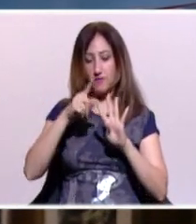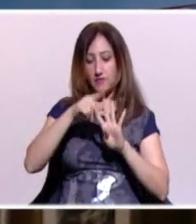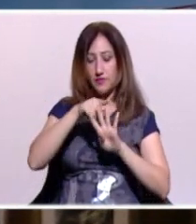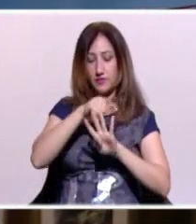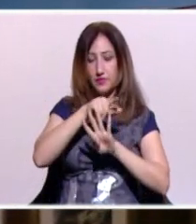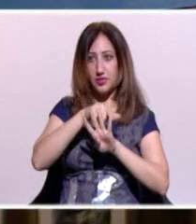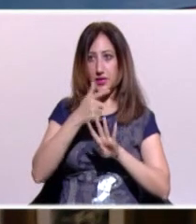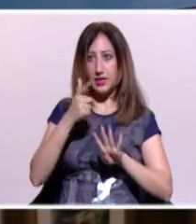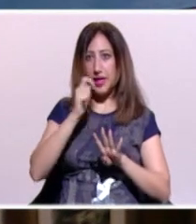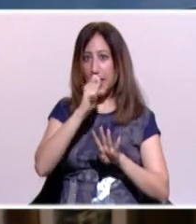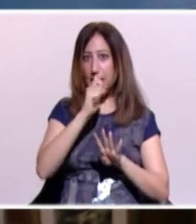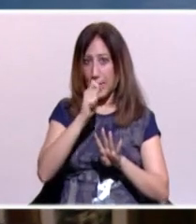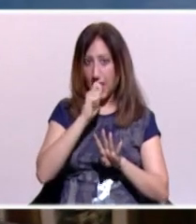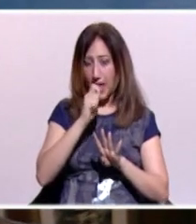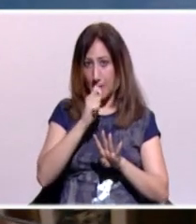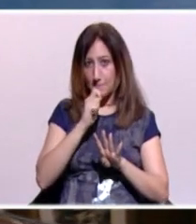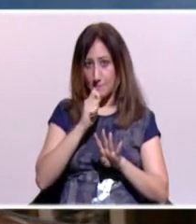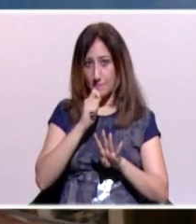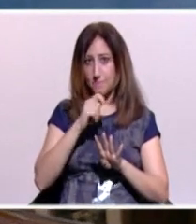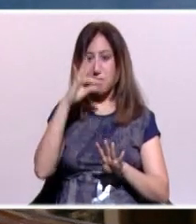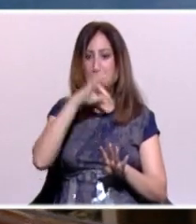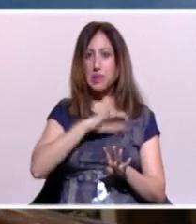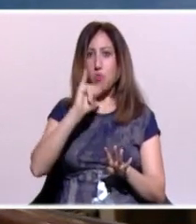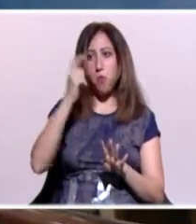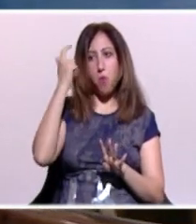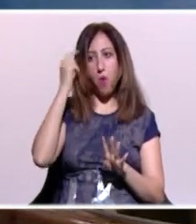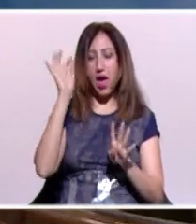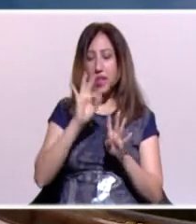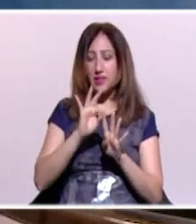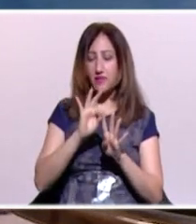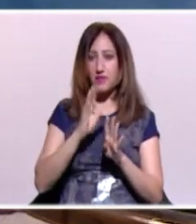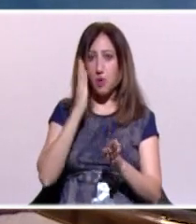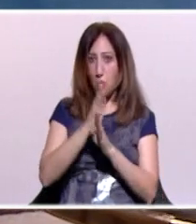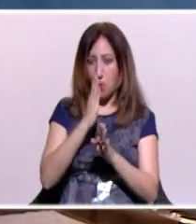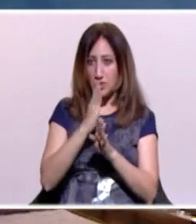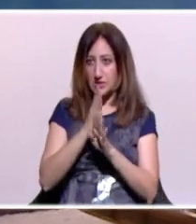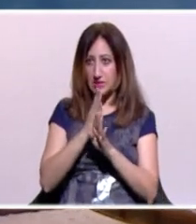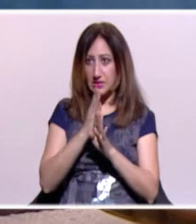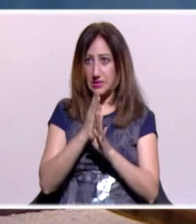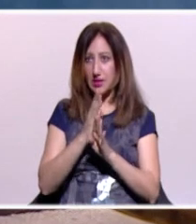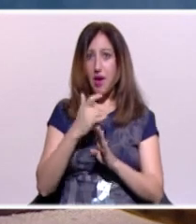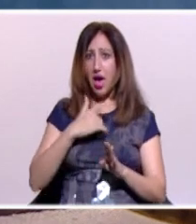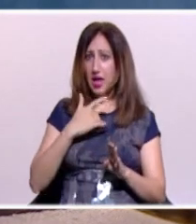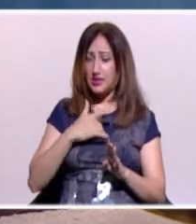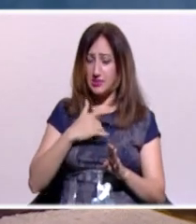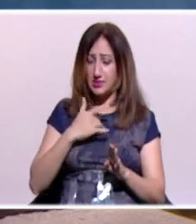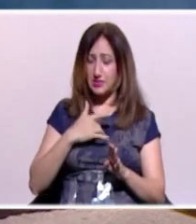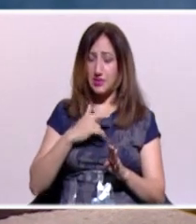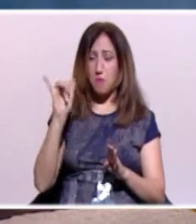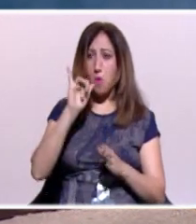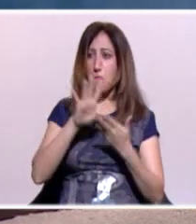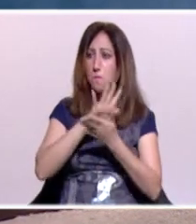طلعش اعلامي طبيعي، طلع اعلامي انتهازي، ما طلعش فنان طبيعي، طلع فنان حساس مهتم